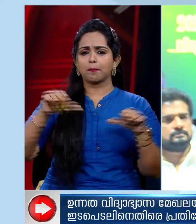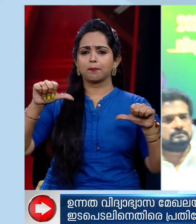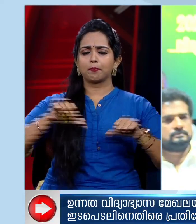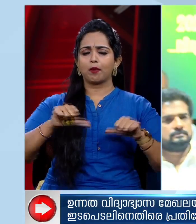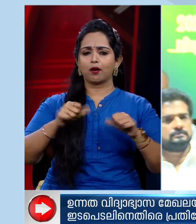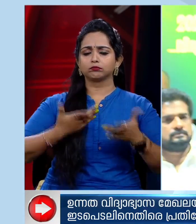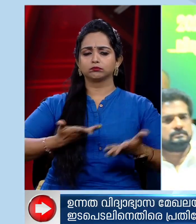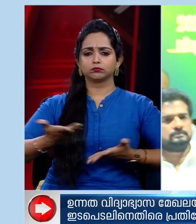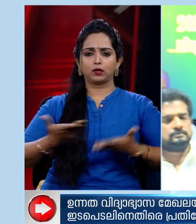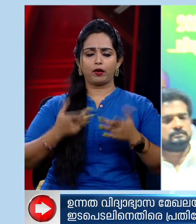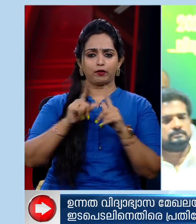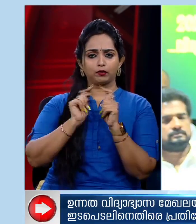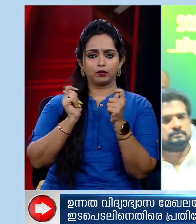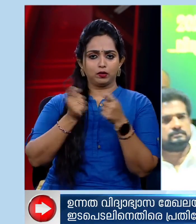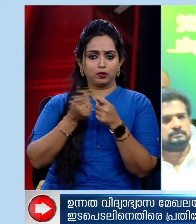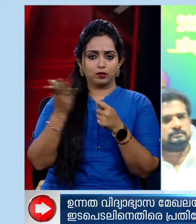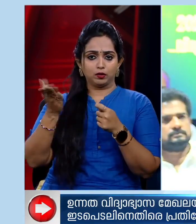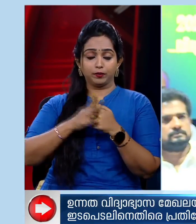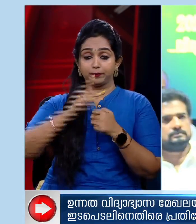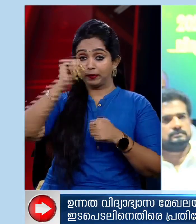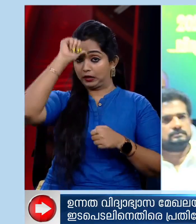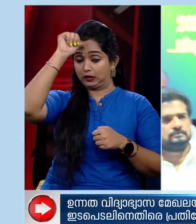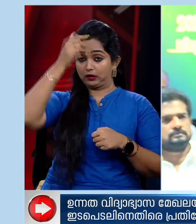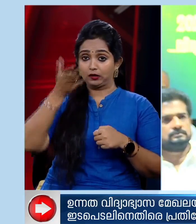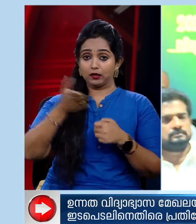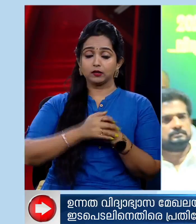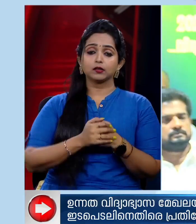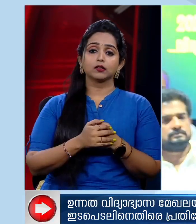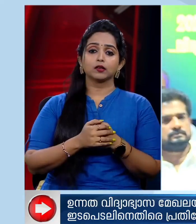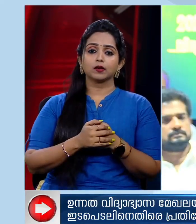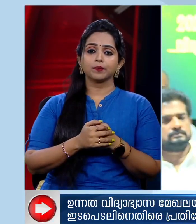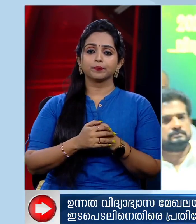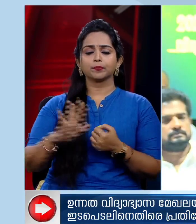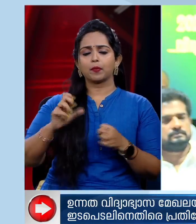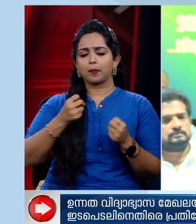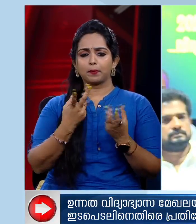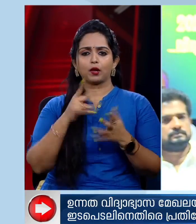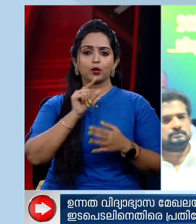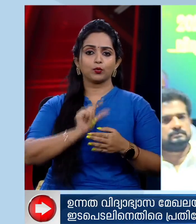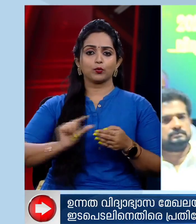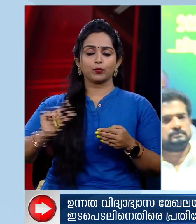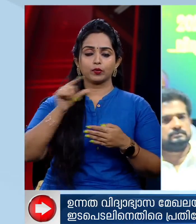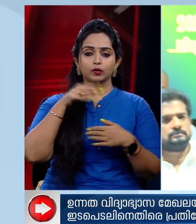ശക്തികൾ രാജ്യത്തെ പല സർവകലാശാലകളിലും